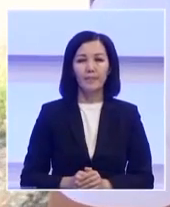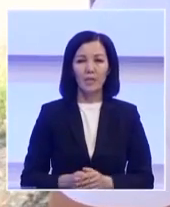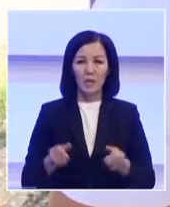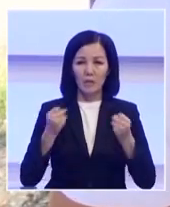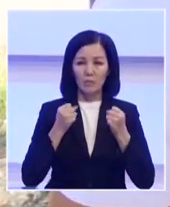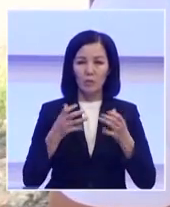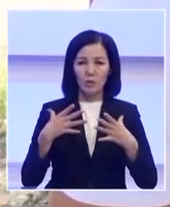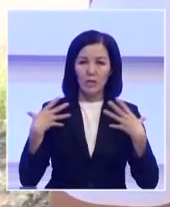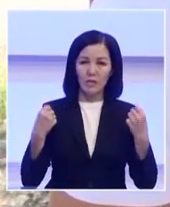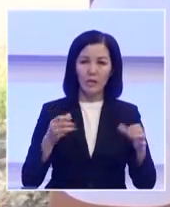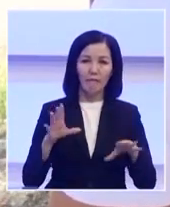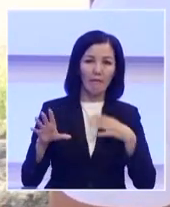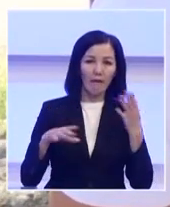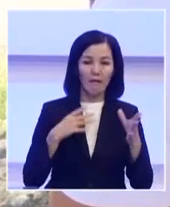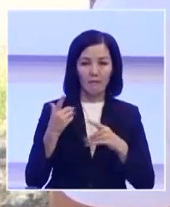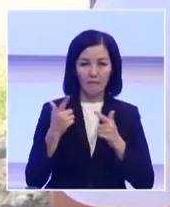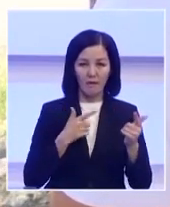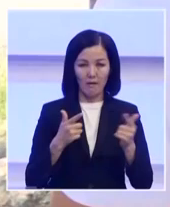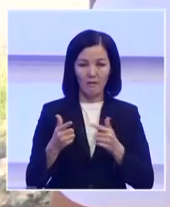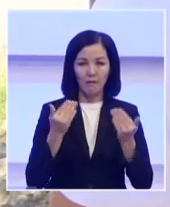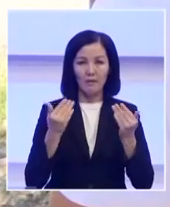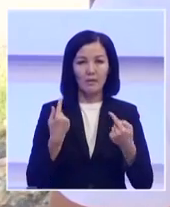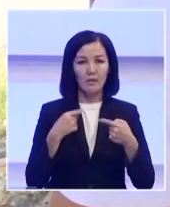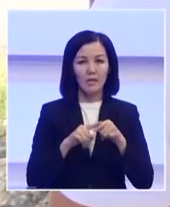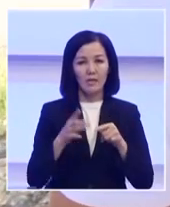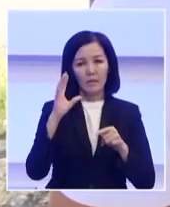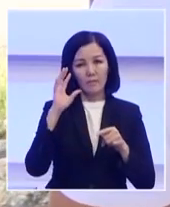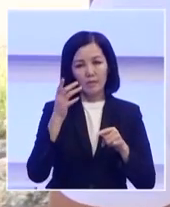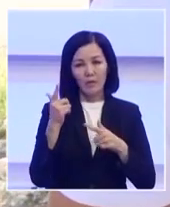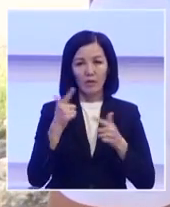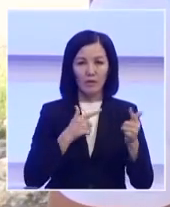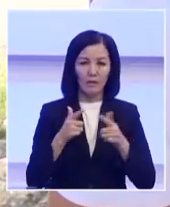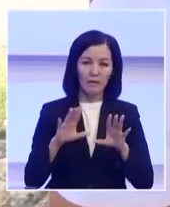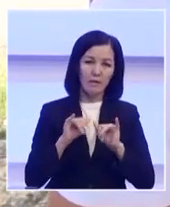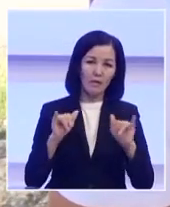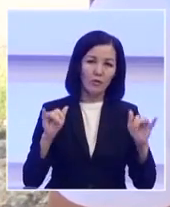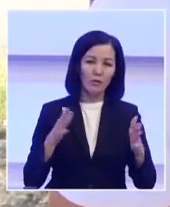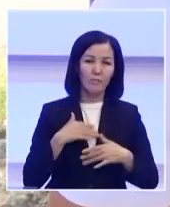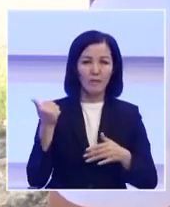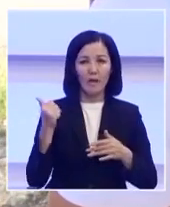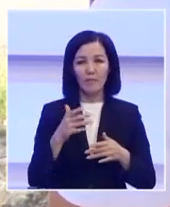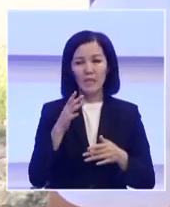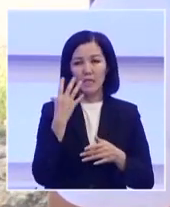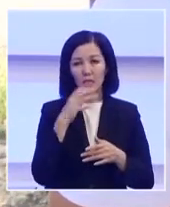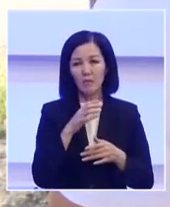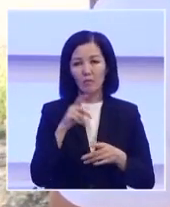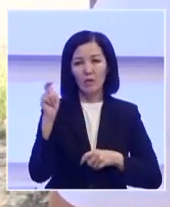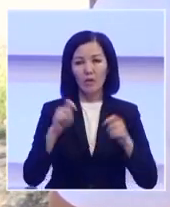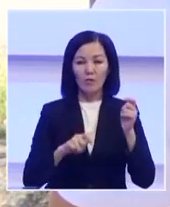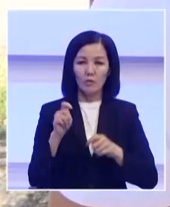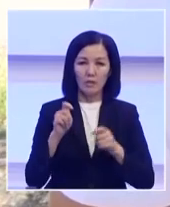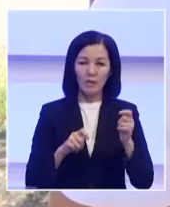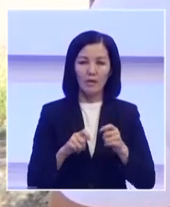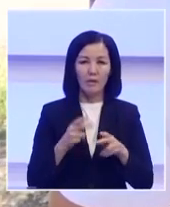Спортшылар физикалық тұрысын алғанда бабына келді. Қазір техникалық, психологиялық дайындығын арттыруда. Біз аптабыстық болса да, жаңбыр нөсерлетіп жауса